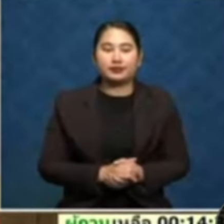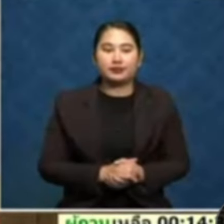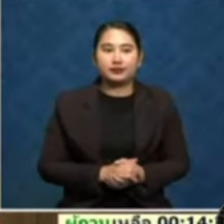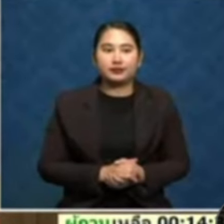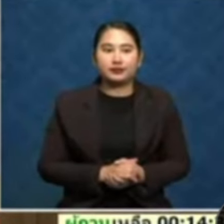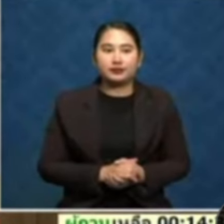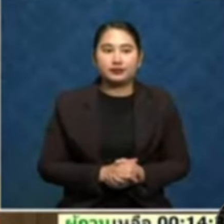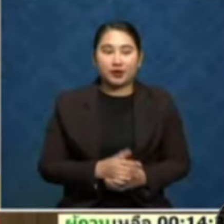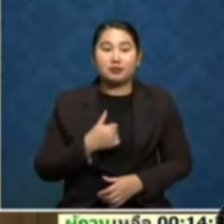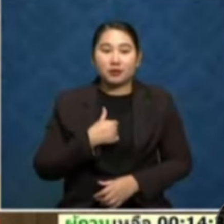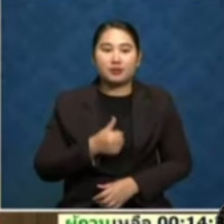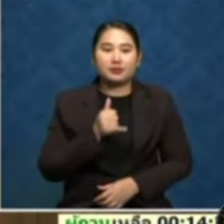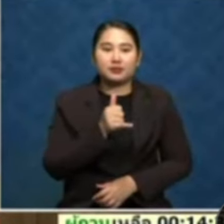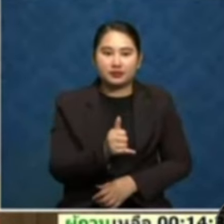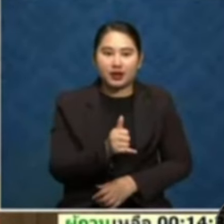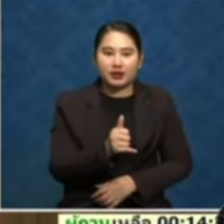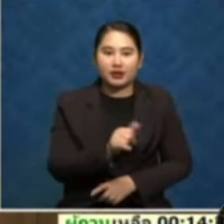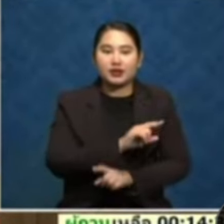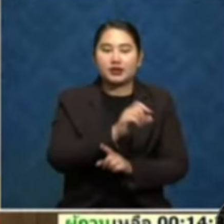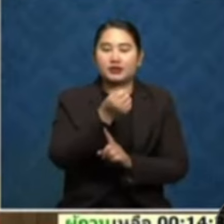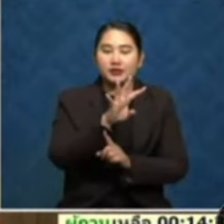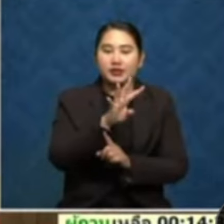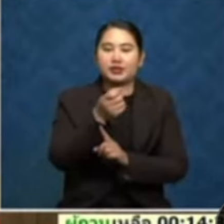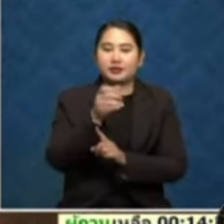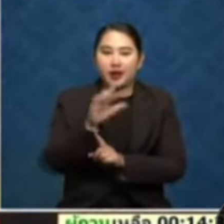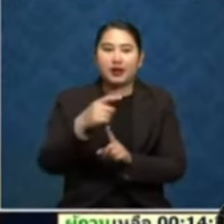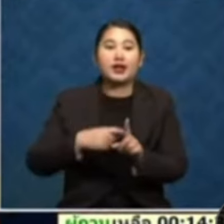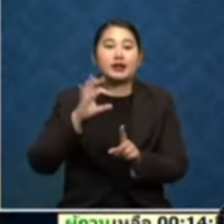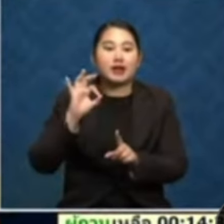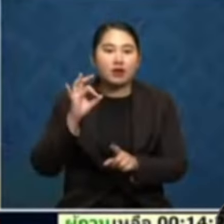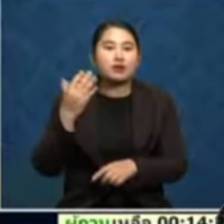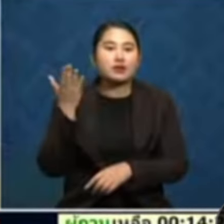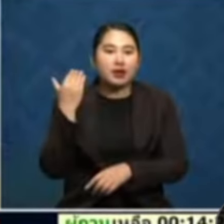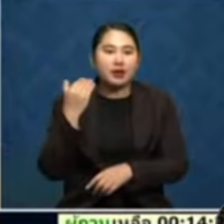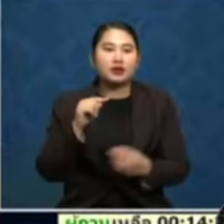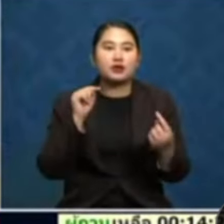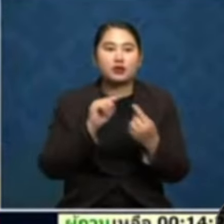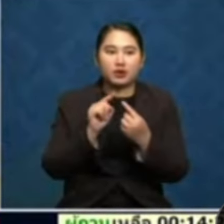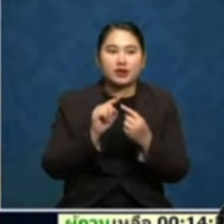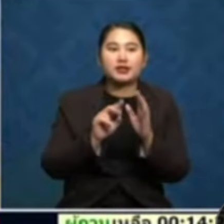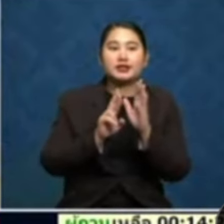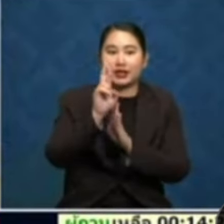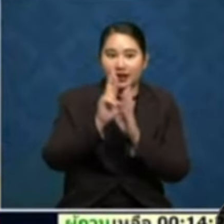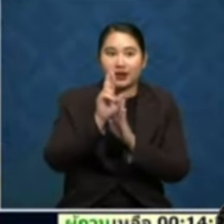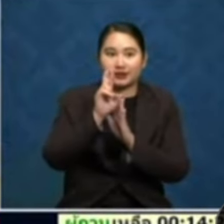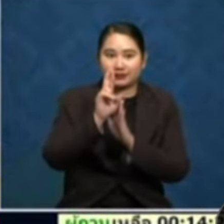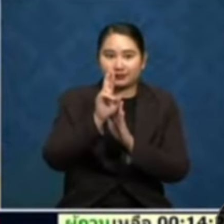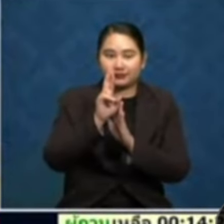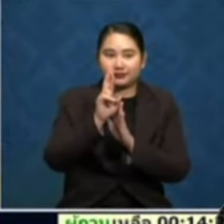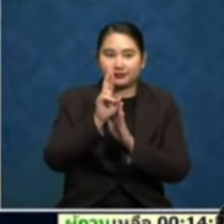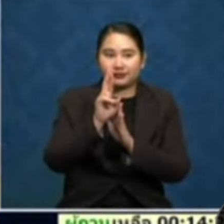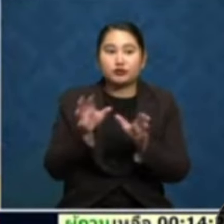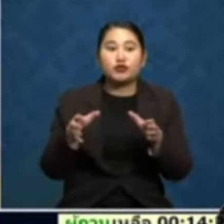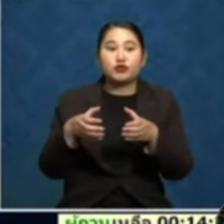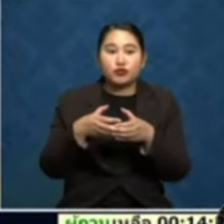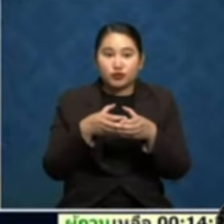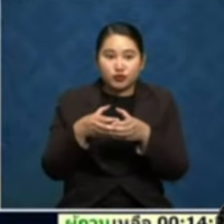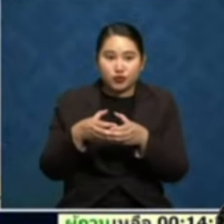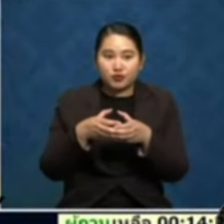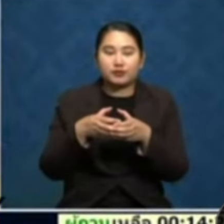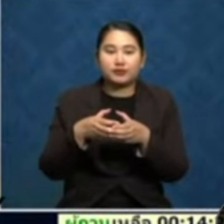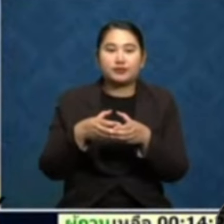จากการลงพื้นที่ของผมนะครับในวันที่ 1415กันยายนที่ผ่านมานะครับในพื้นที่จังหวัดเชียงรายนะครับพร้อมกับเพื่อนๆ